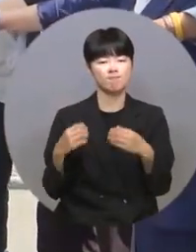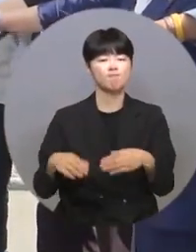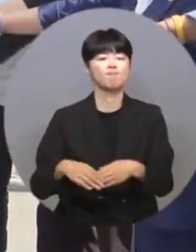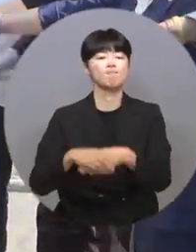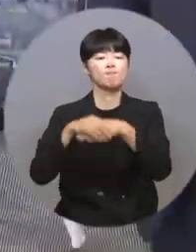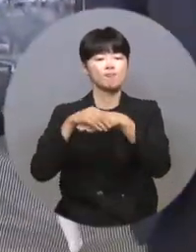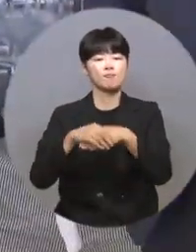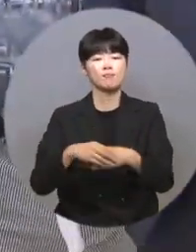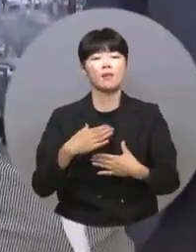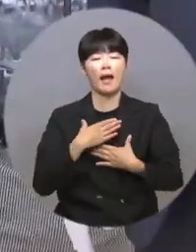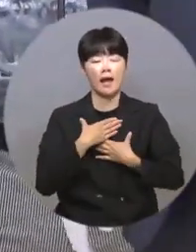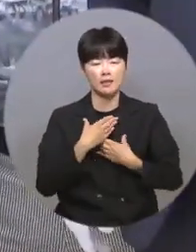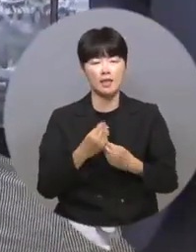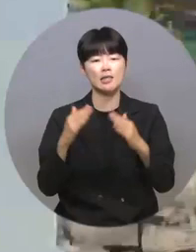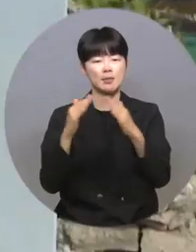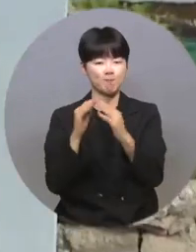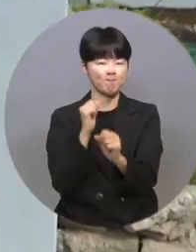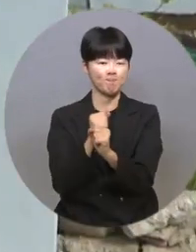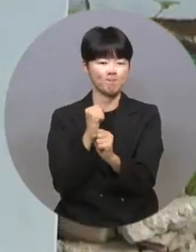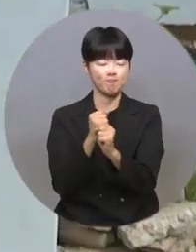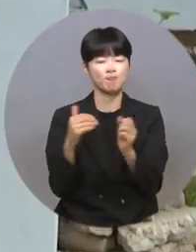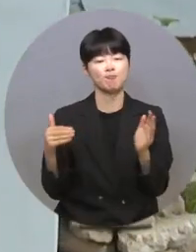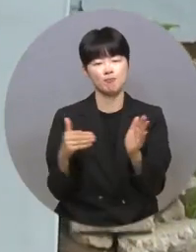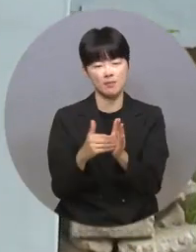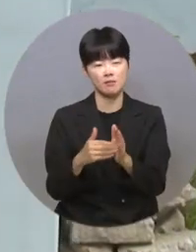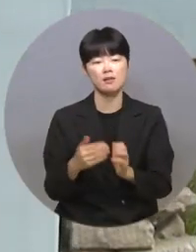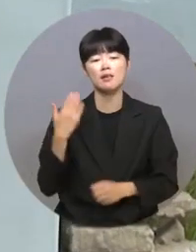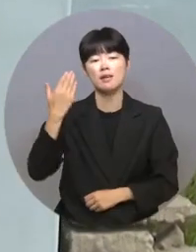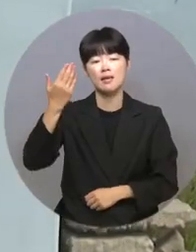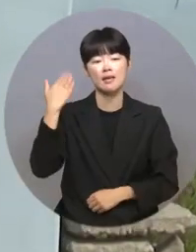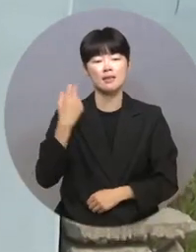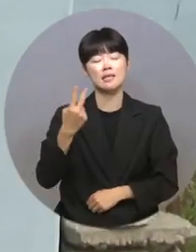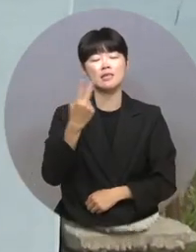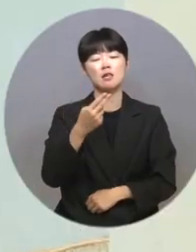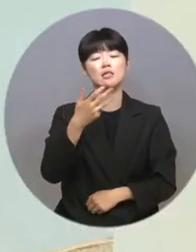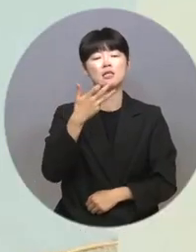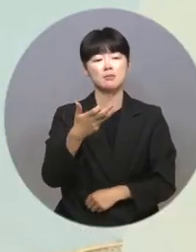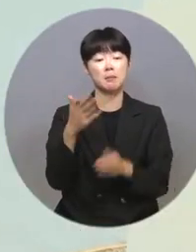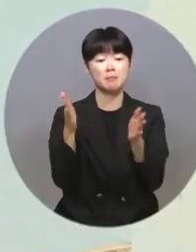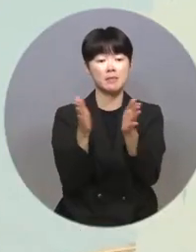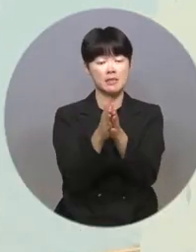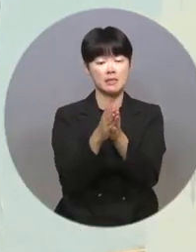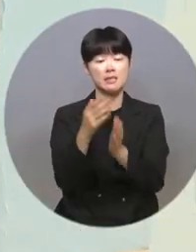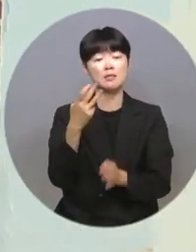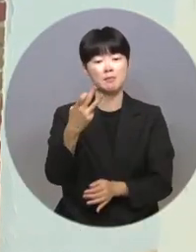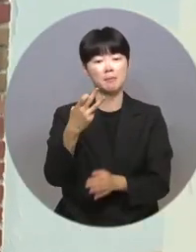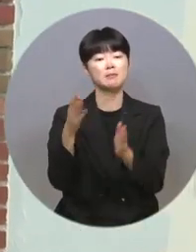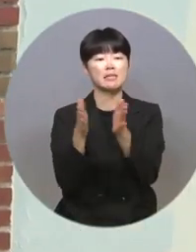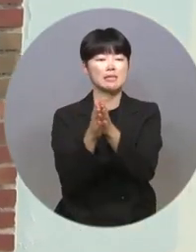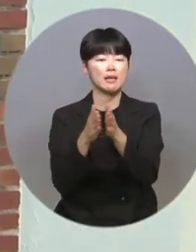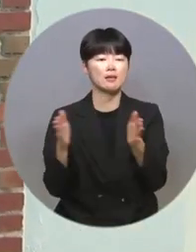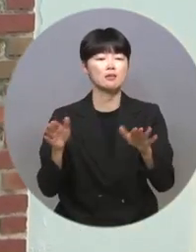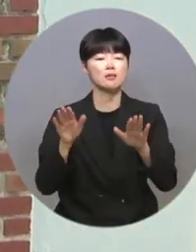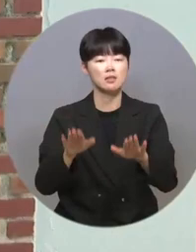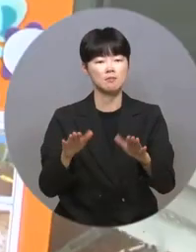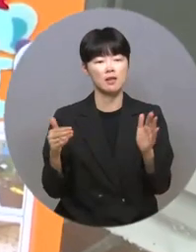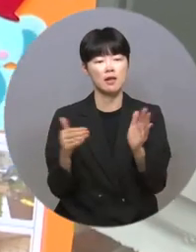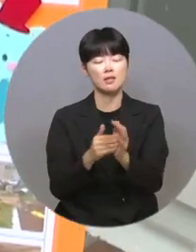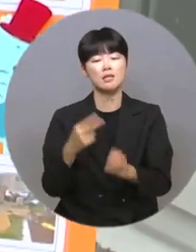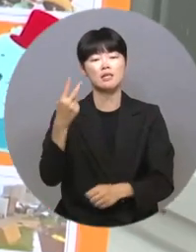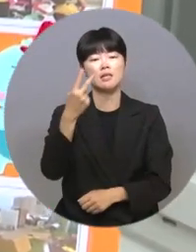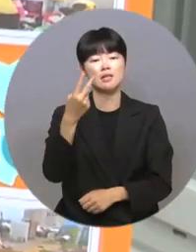보금자리를 마련하게 됐습니다. 이 사업은 지난 2013년부터 시작해 현재까지 2억 9천여만